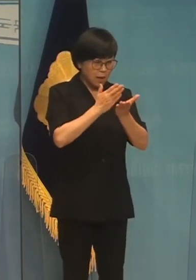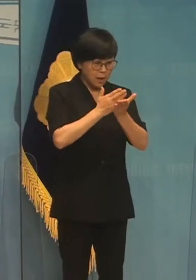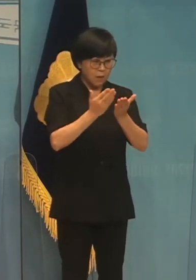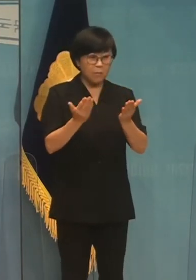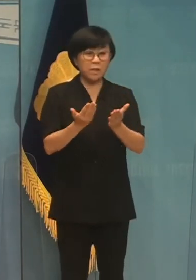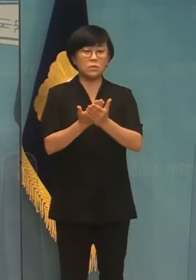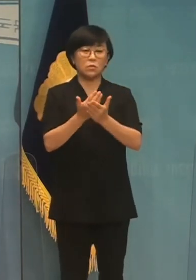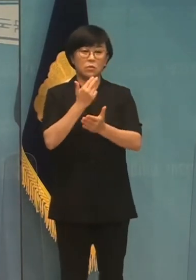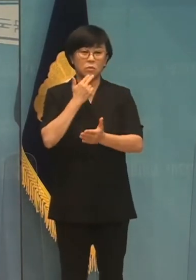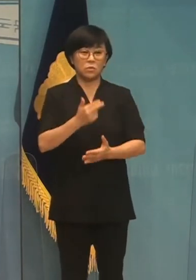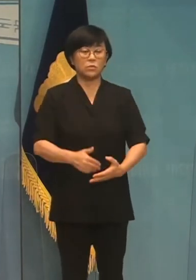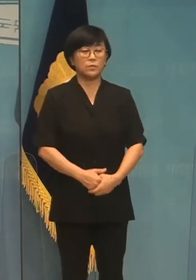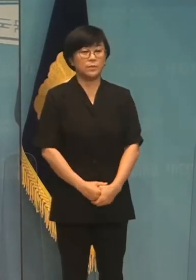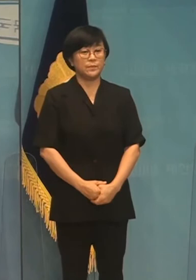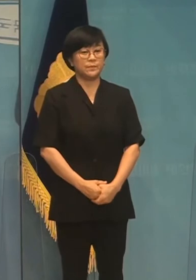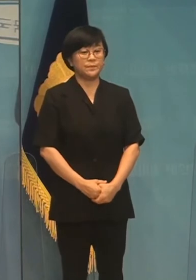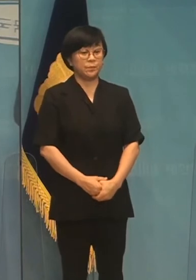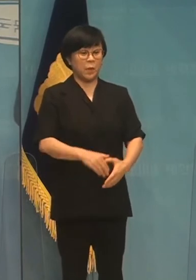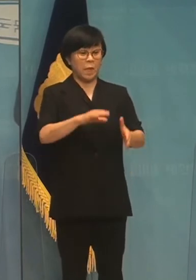나아진 게 없습니다.